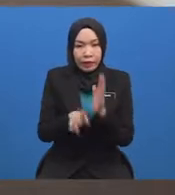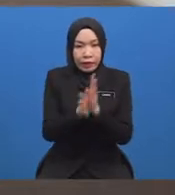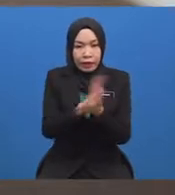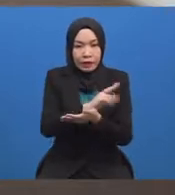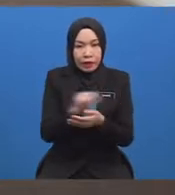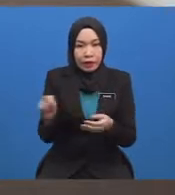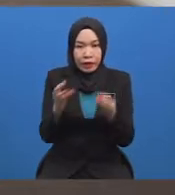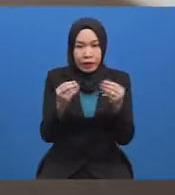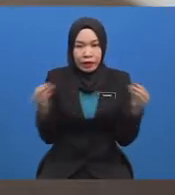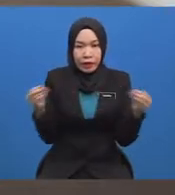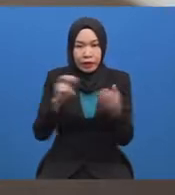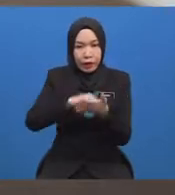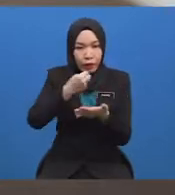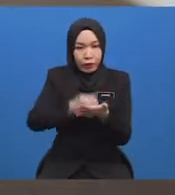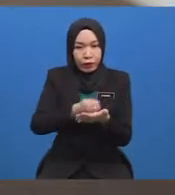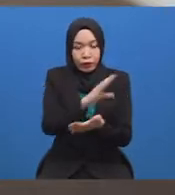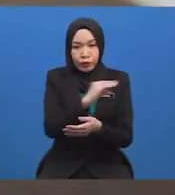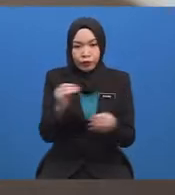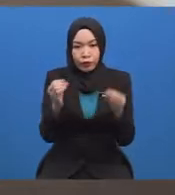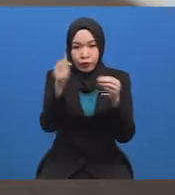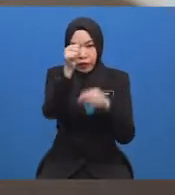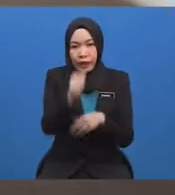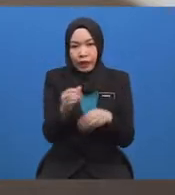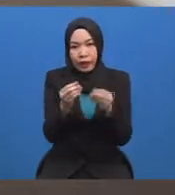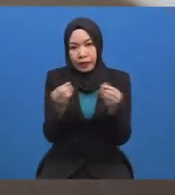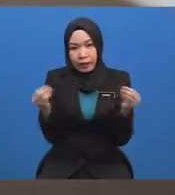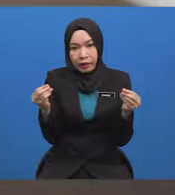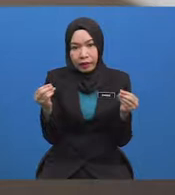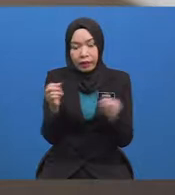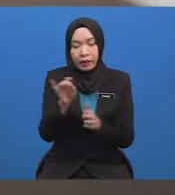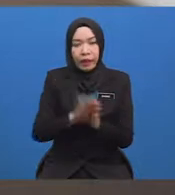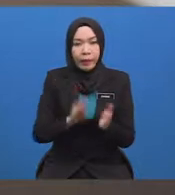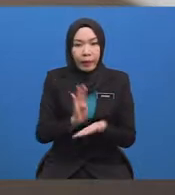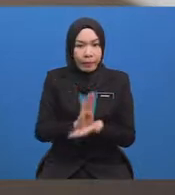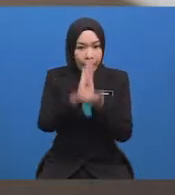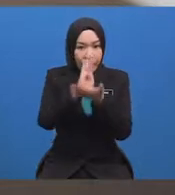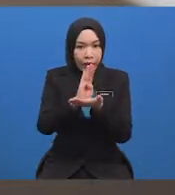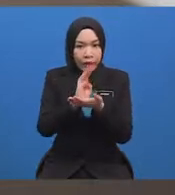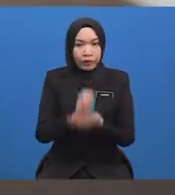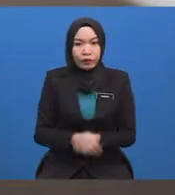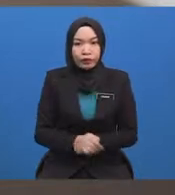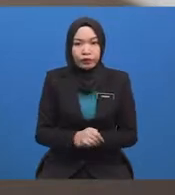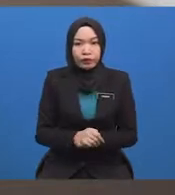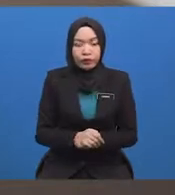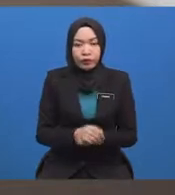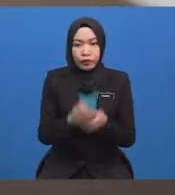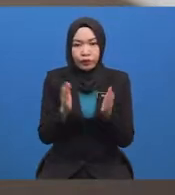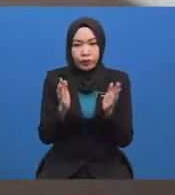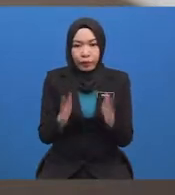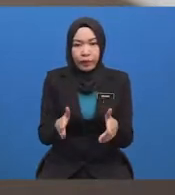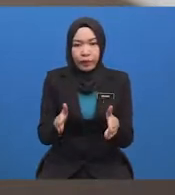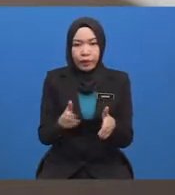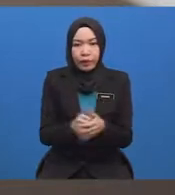membantu pelbagai ph untuk mengambil langkah-langkah yang sewajarnya untuk